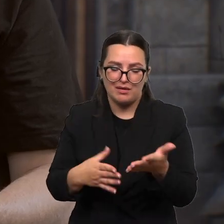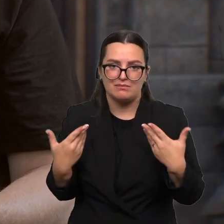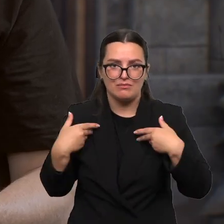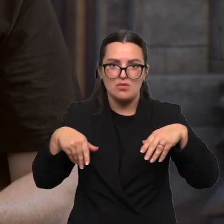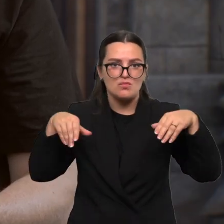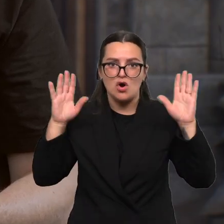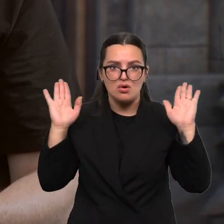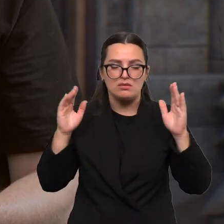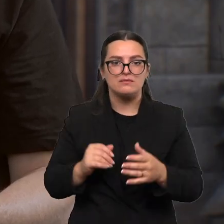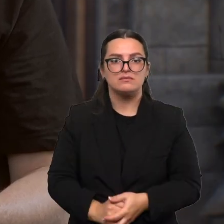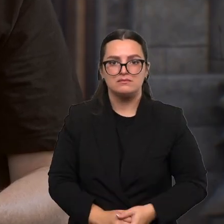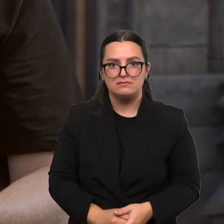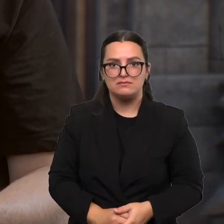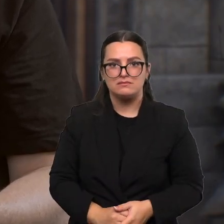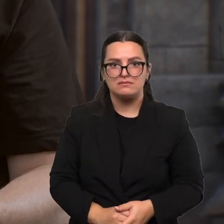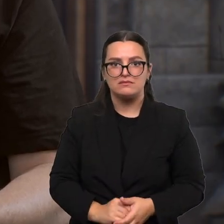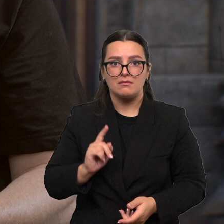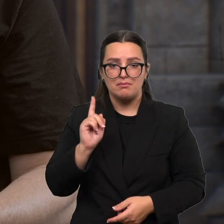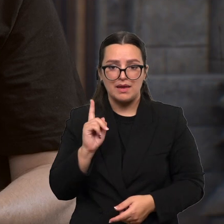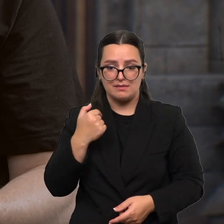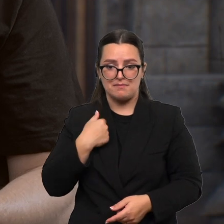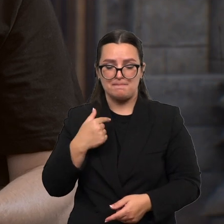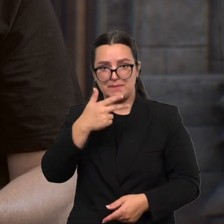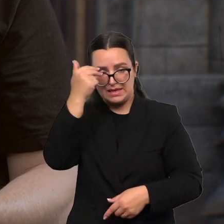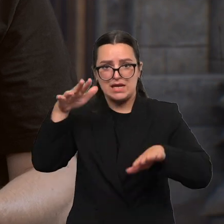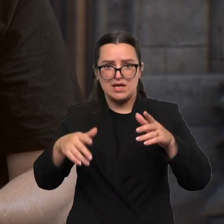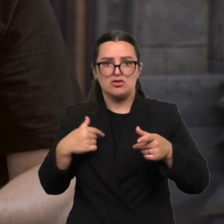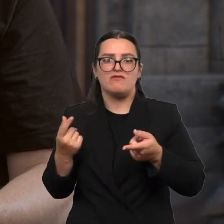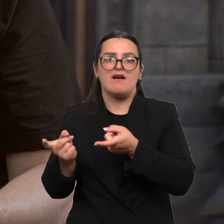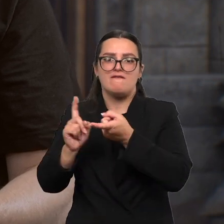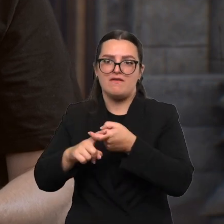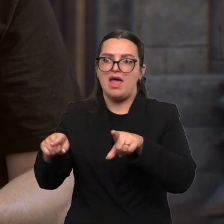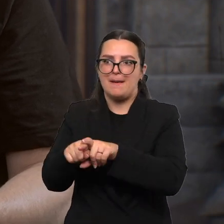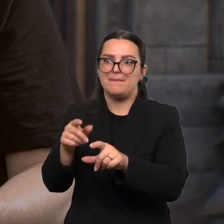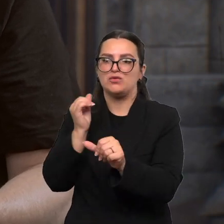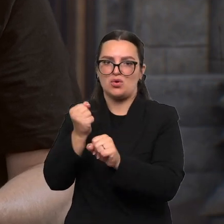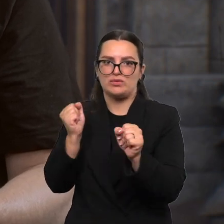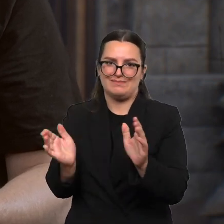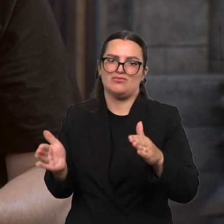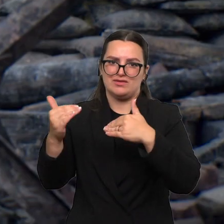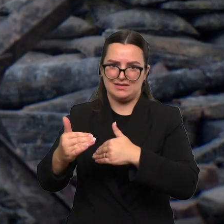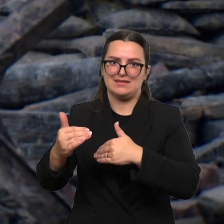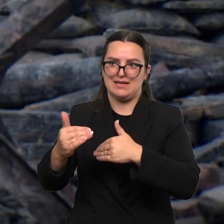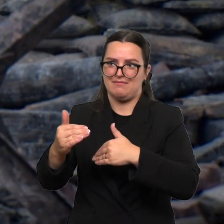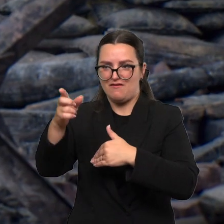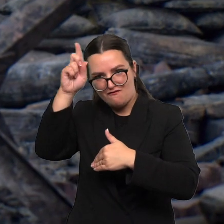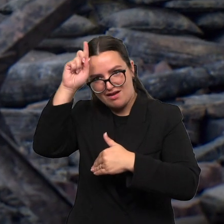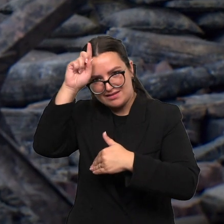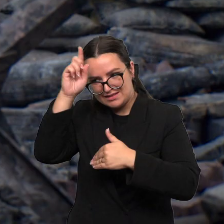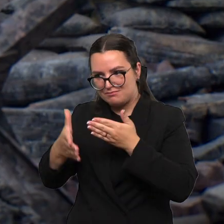niekaip neišsiversi, bet vėlgi priklausom klubams, kurie patys veikia kaip draudimo